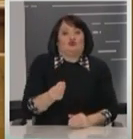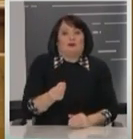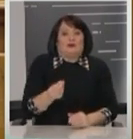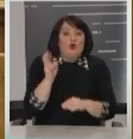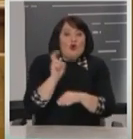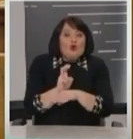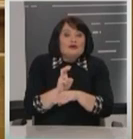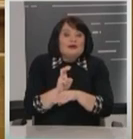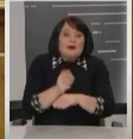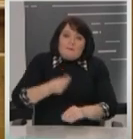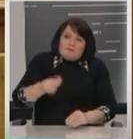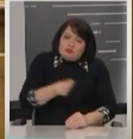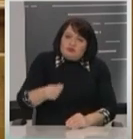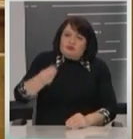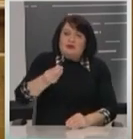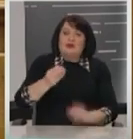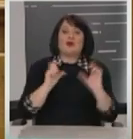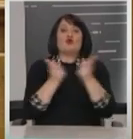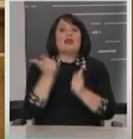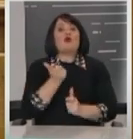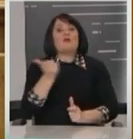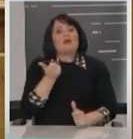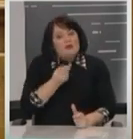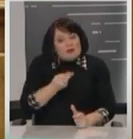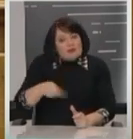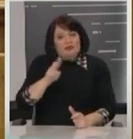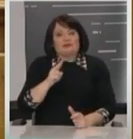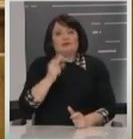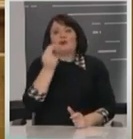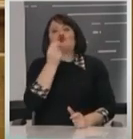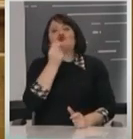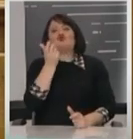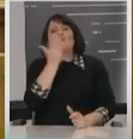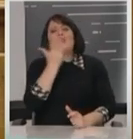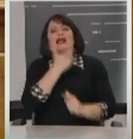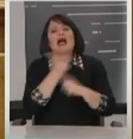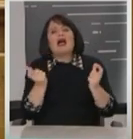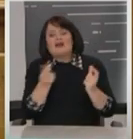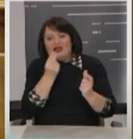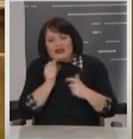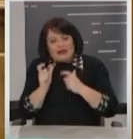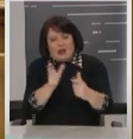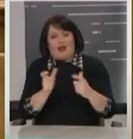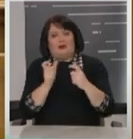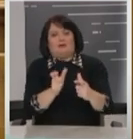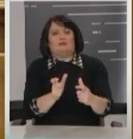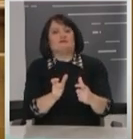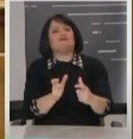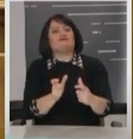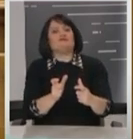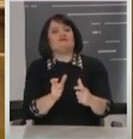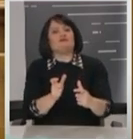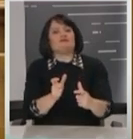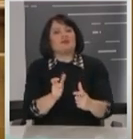σχέση με πέρυσι στα οικογενειακά επιδόματα, τα σχολικά γεύματα και η επέκταση της κάλυψης των